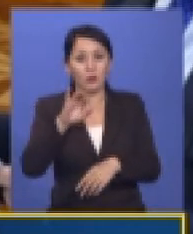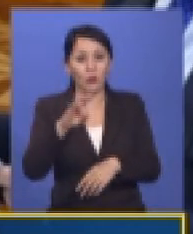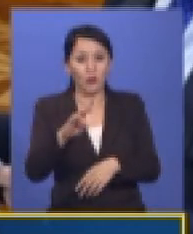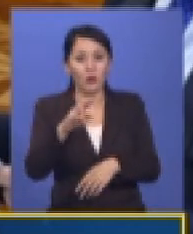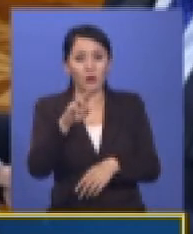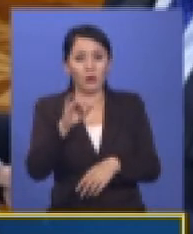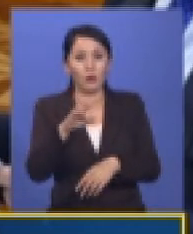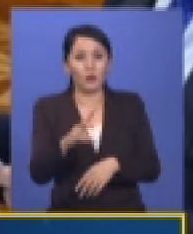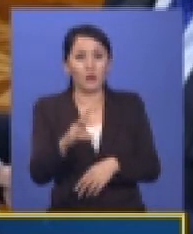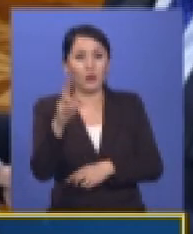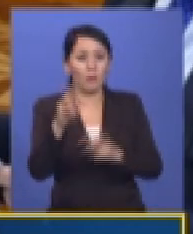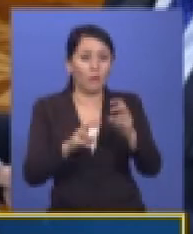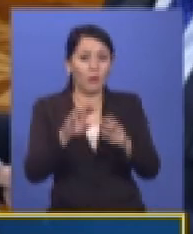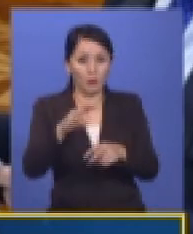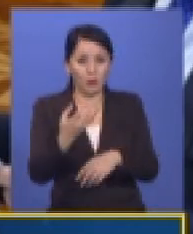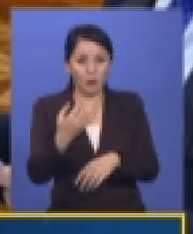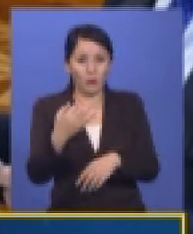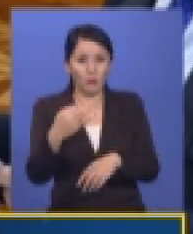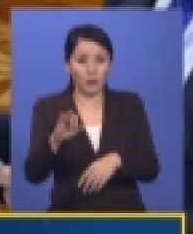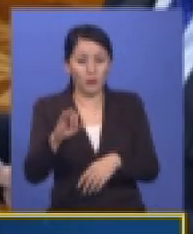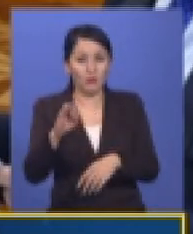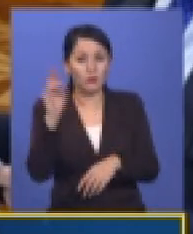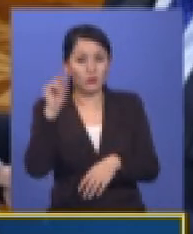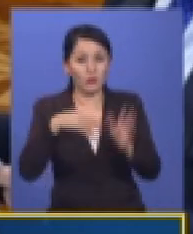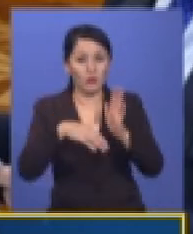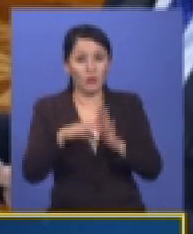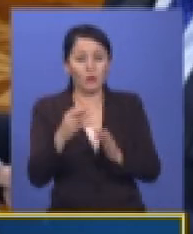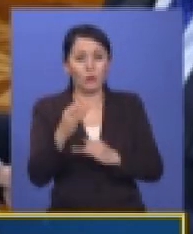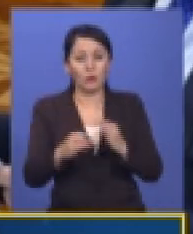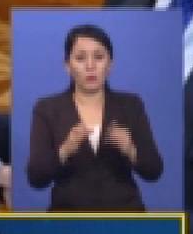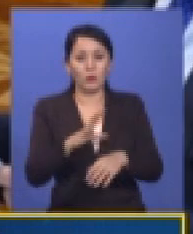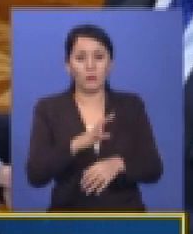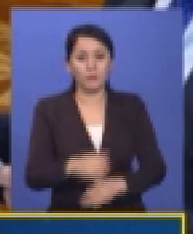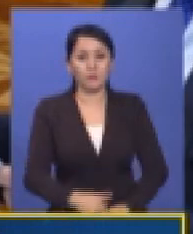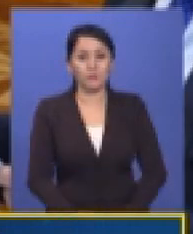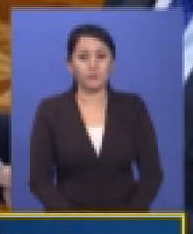және Дұңға кен орындарындағы мұнай өндіру көлемін арттыру мәселесі сөз болды.